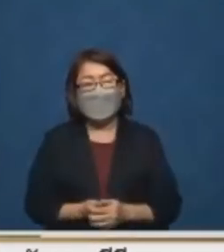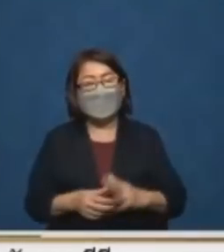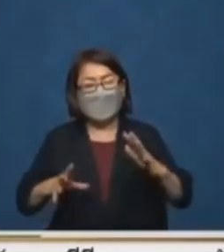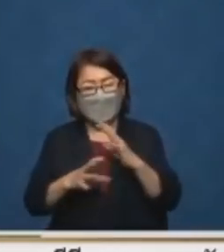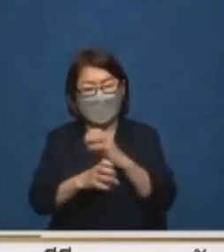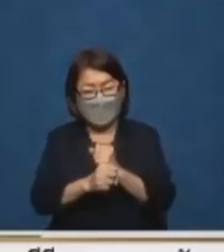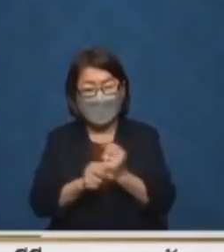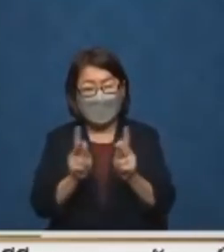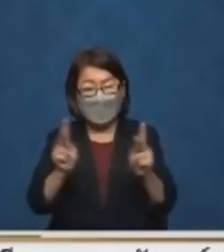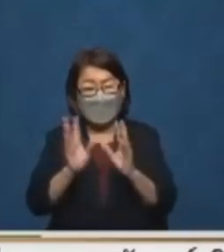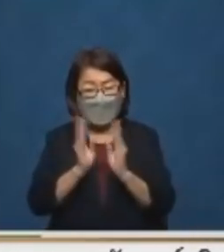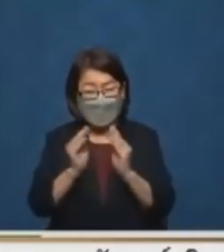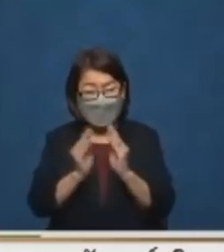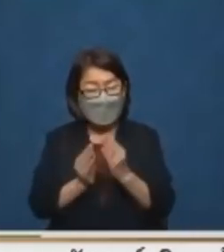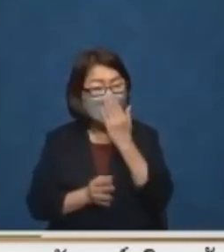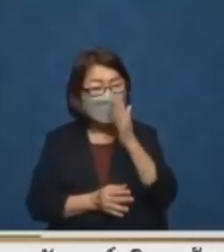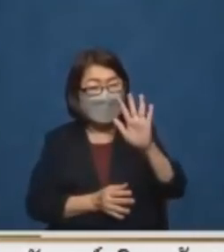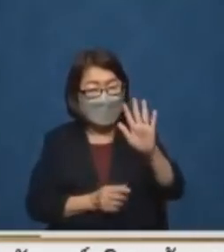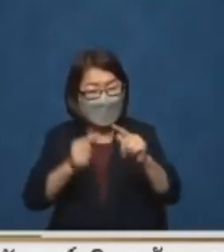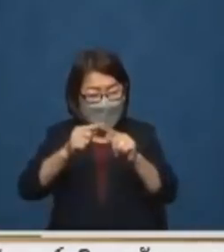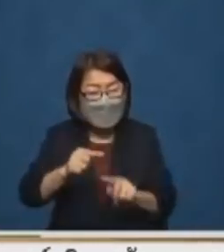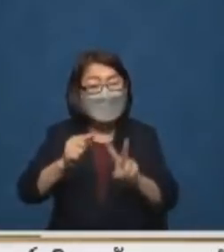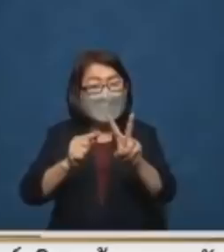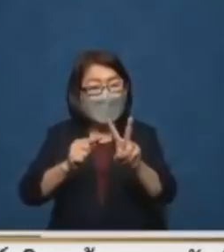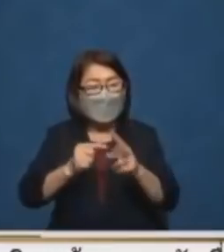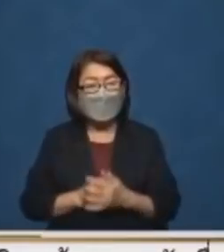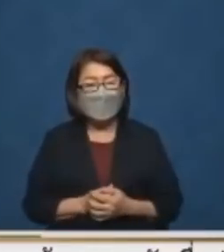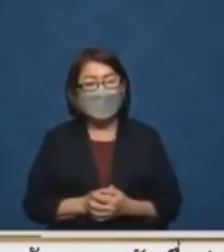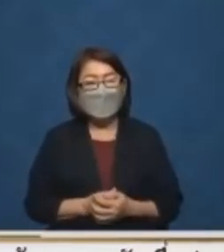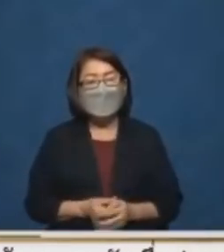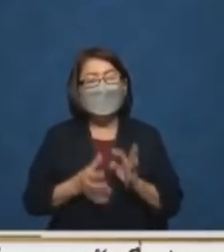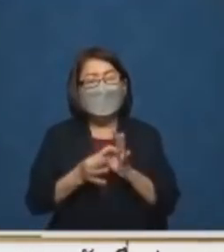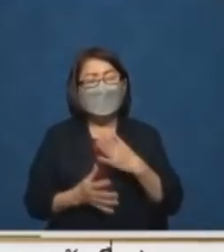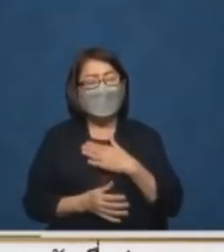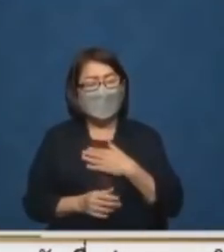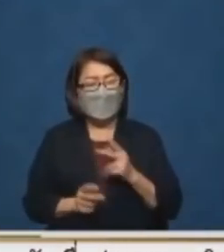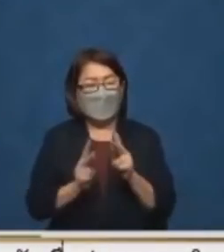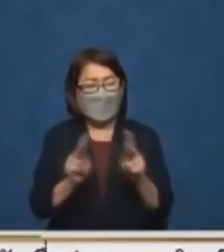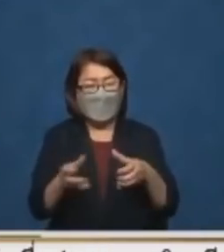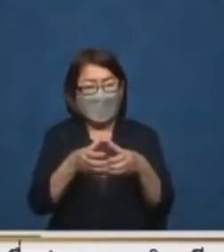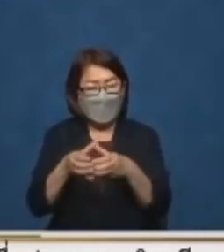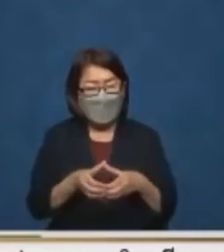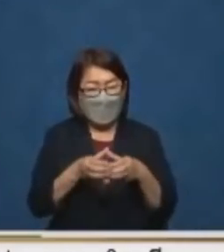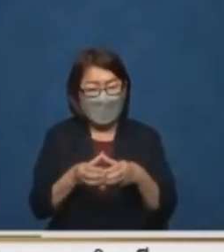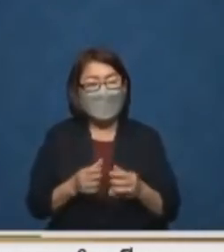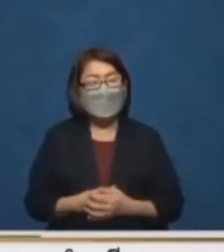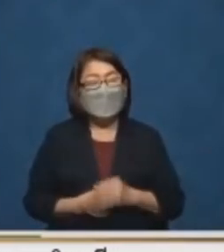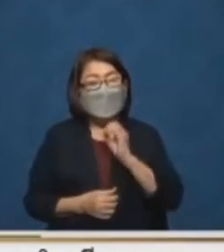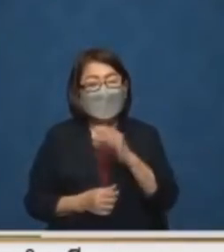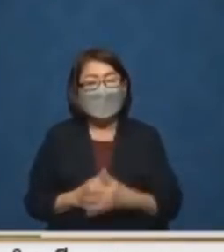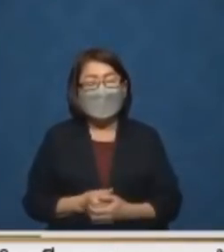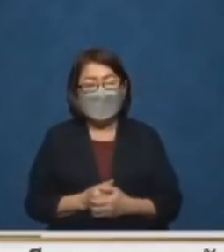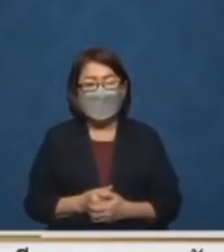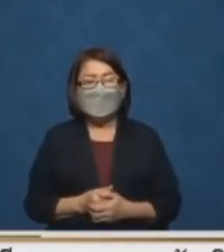ข้อ 2อัี้เป็นความห่วงใหญ่ของคณะทำงานของกรมาธิการนะครับบ่าว่ารสีด